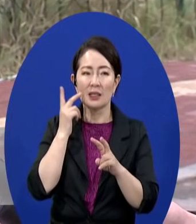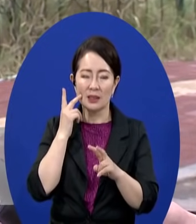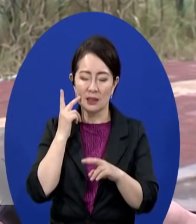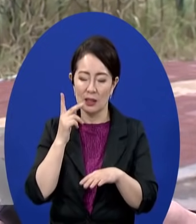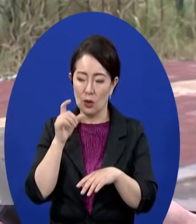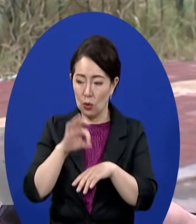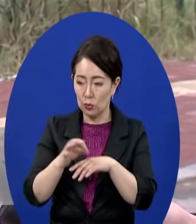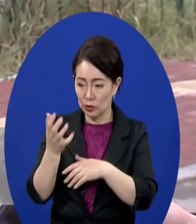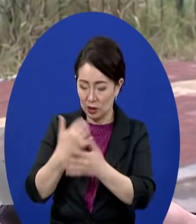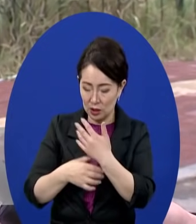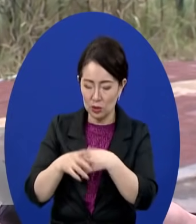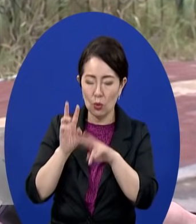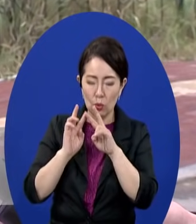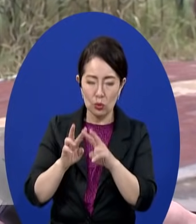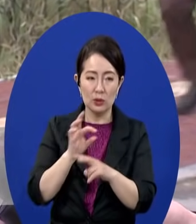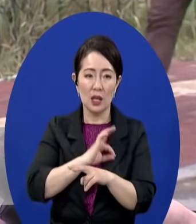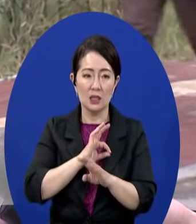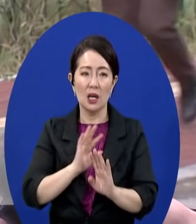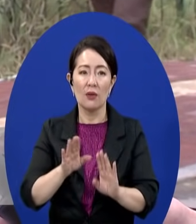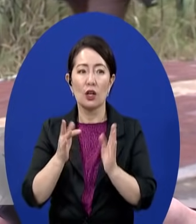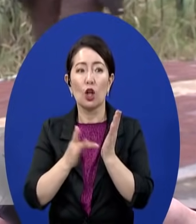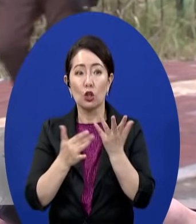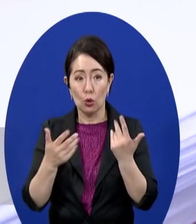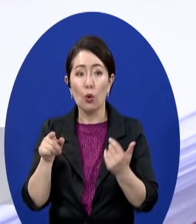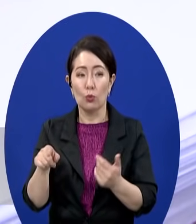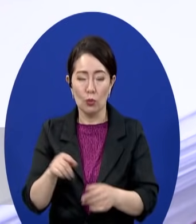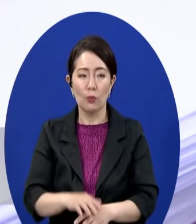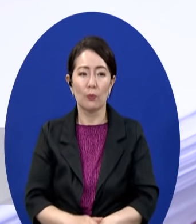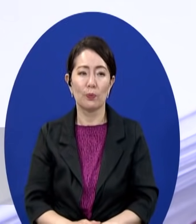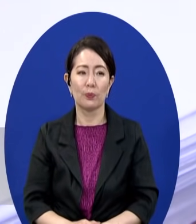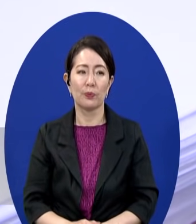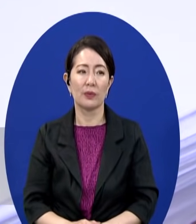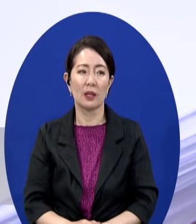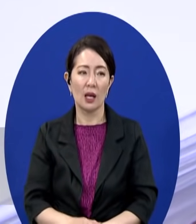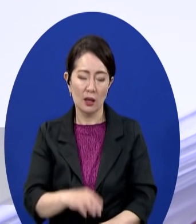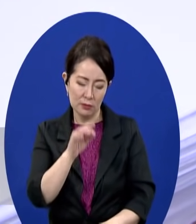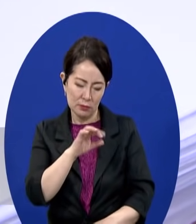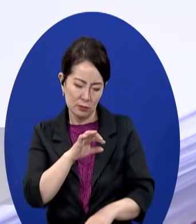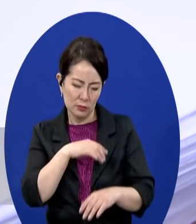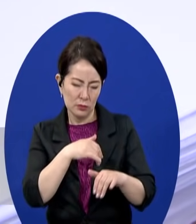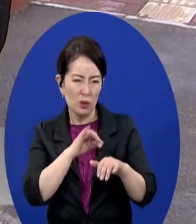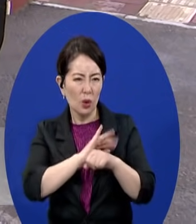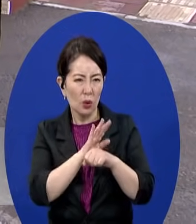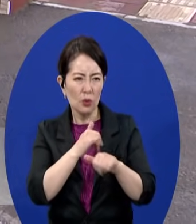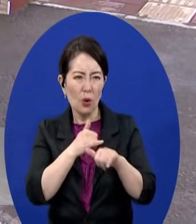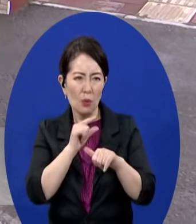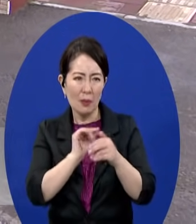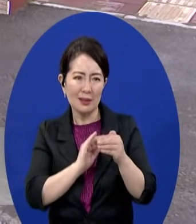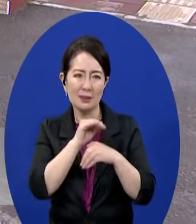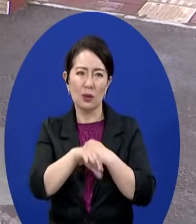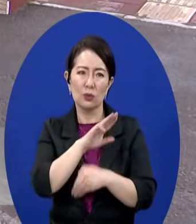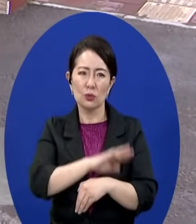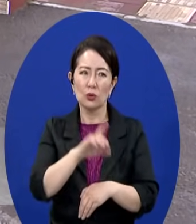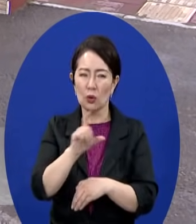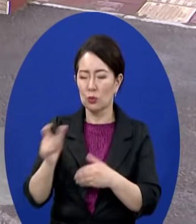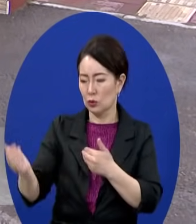одоо ирсэн өвчтөн болгондөө үржлүүлээд хэрэгэлдэг ийм тоног төхөөрөмжүүд байгаа. Цар тахлыг хохирол багатай даван туулахад хүн бүрийн оролцоо